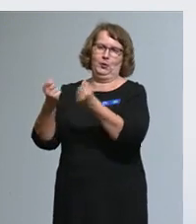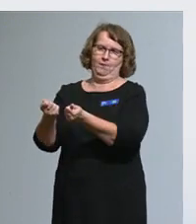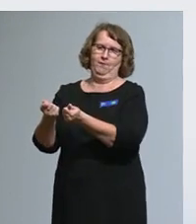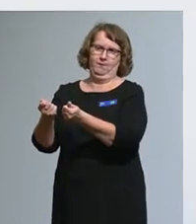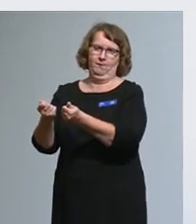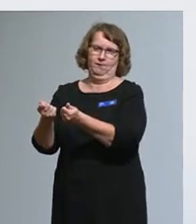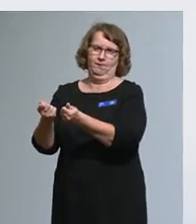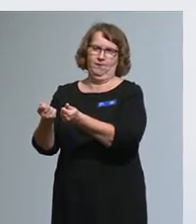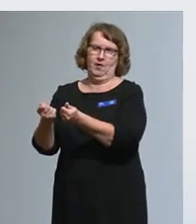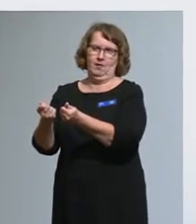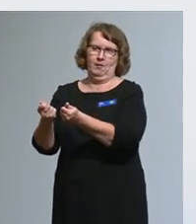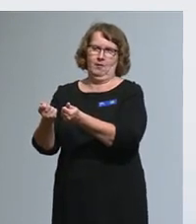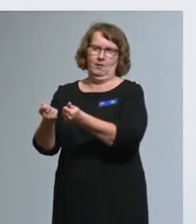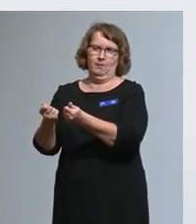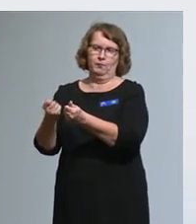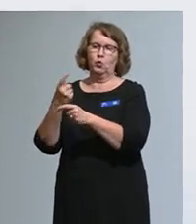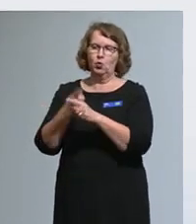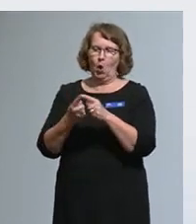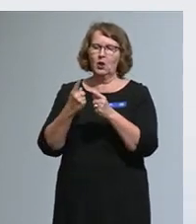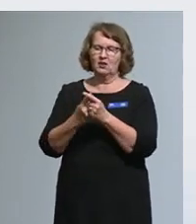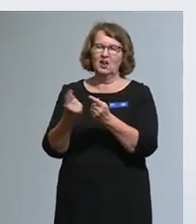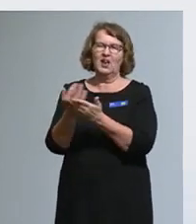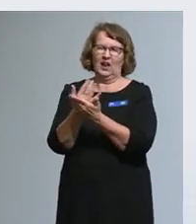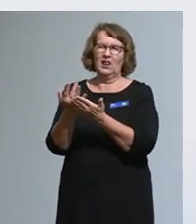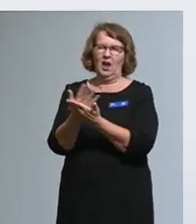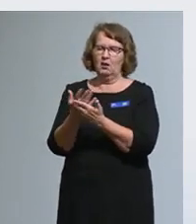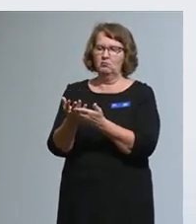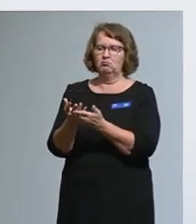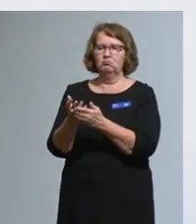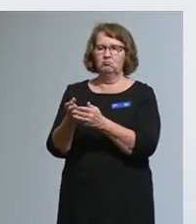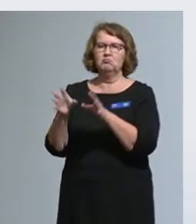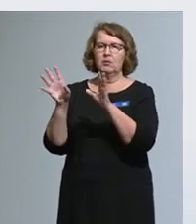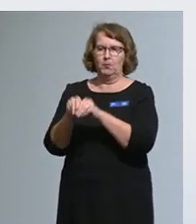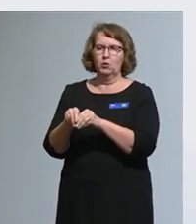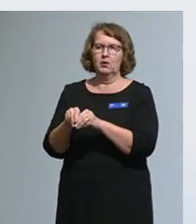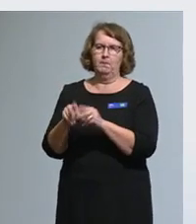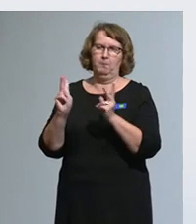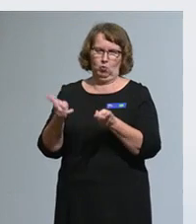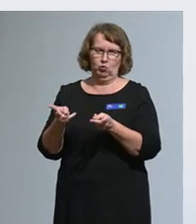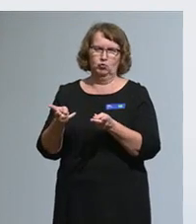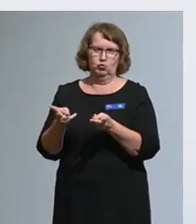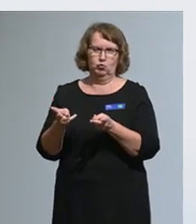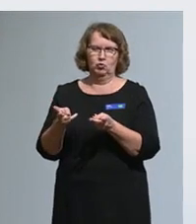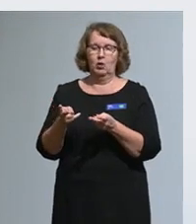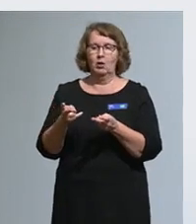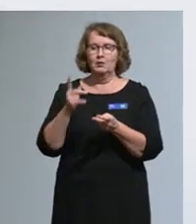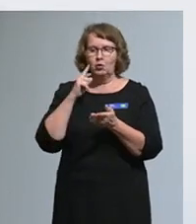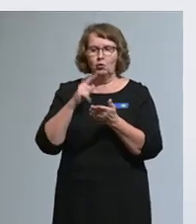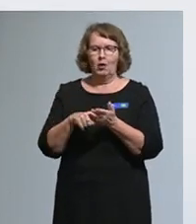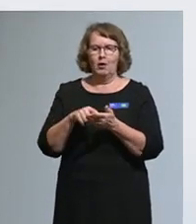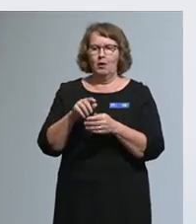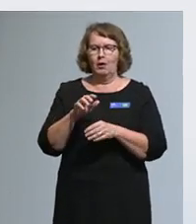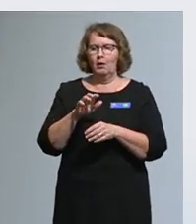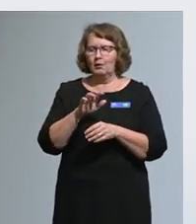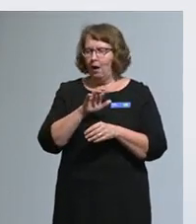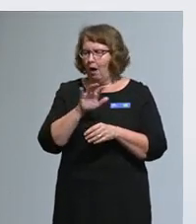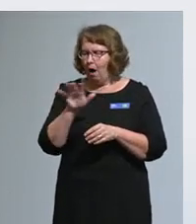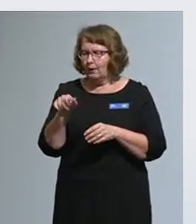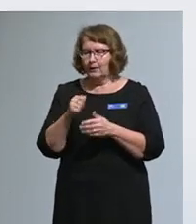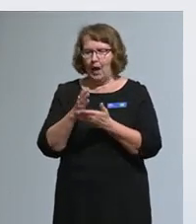että se pystyttäisiin kaikki toteuttamaan myöskin digitaalisesti. Niin, että ne kaikki raportoidut